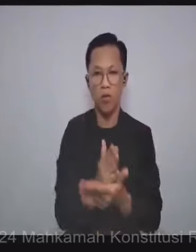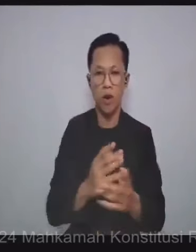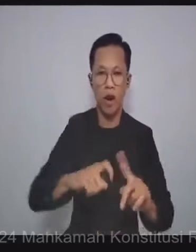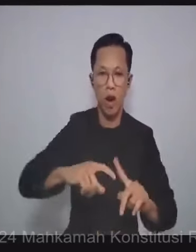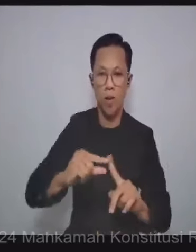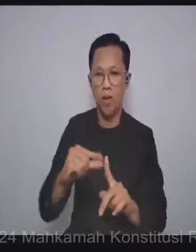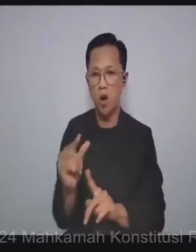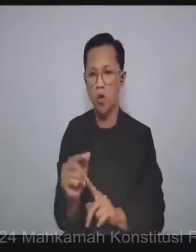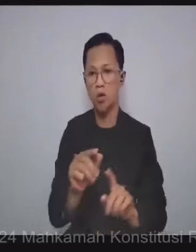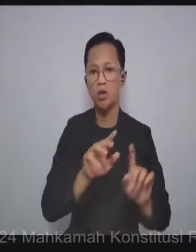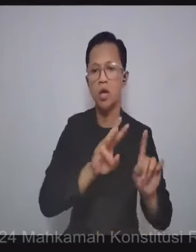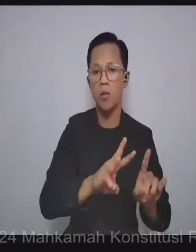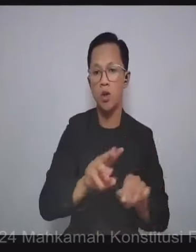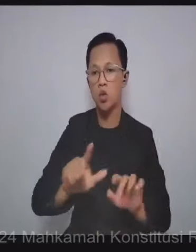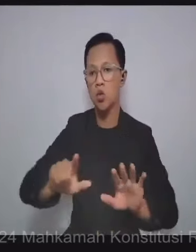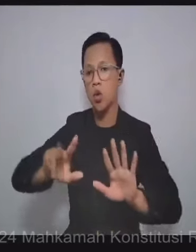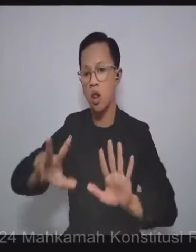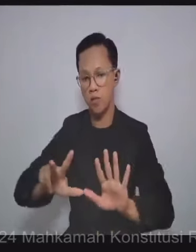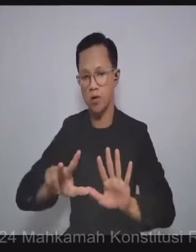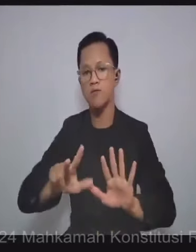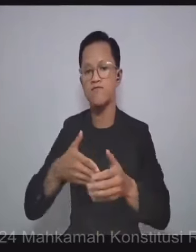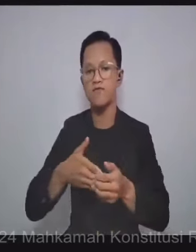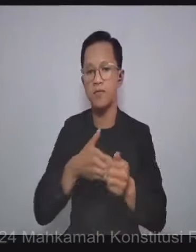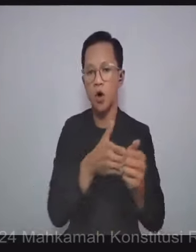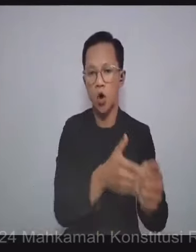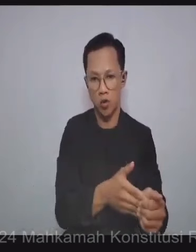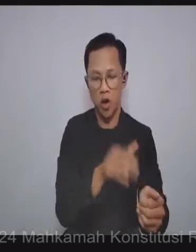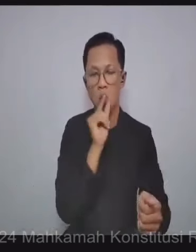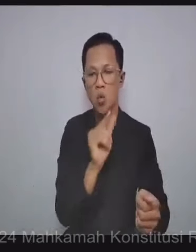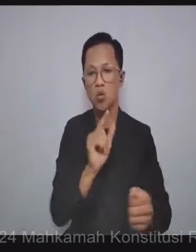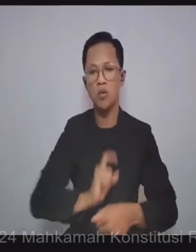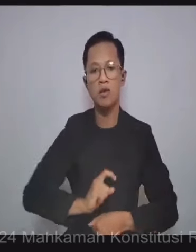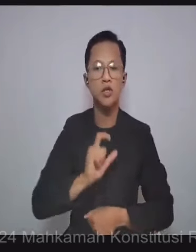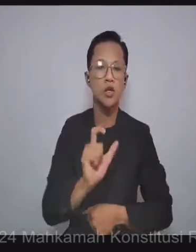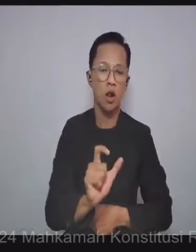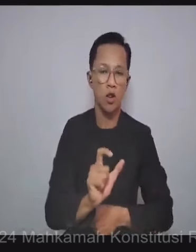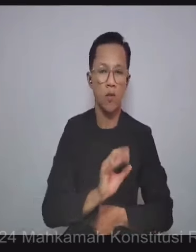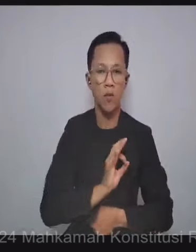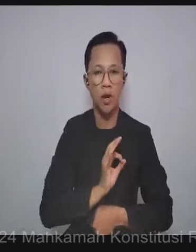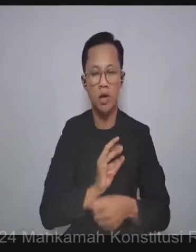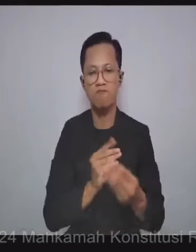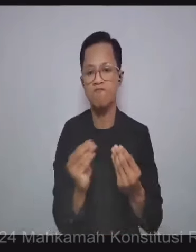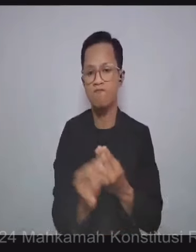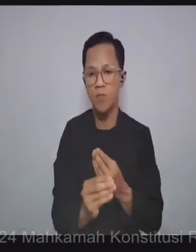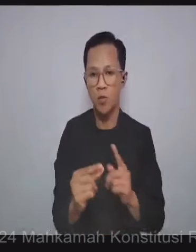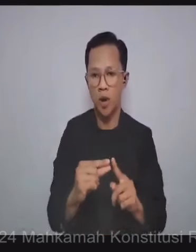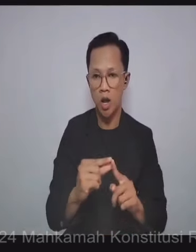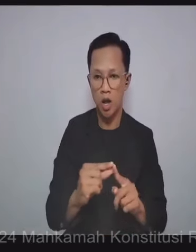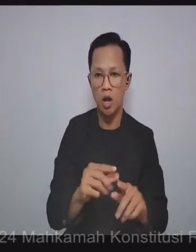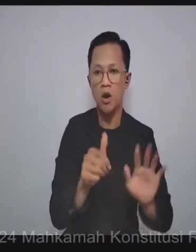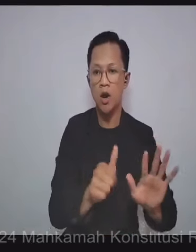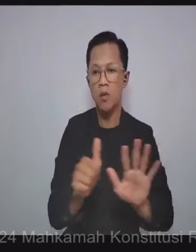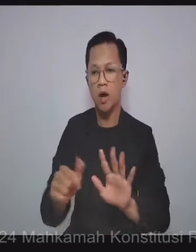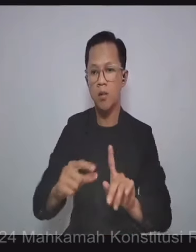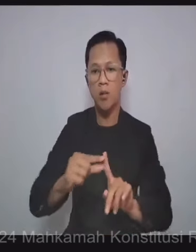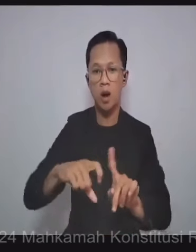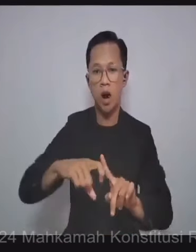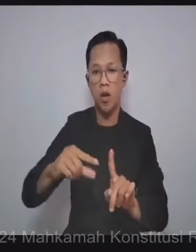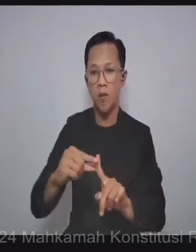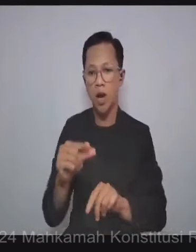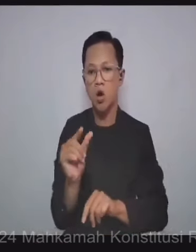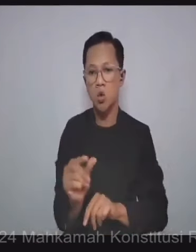1378223 sebagai pedoman teknis yang akan digunakan oleh bakal pasangan calon dalam menerapkan maksud pasal 66 PKPU 19223 di